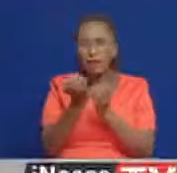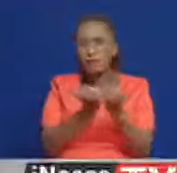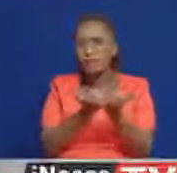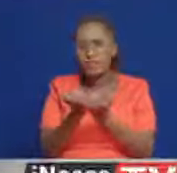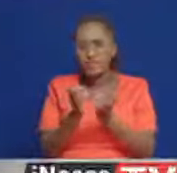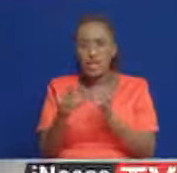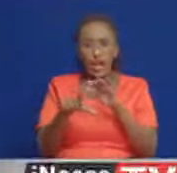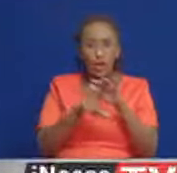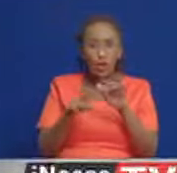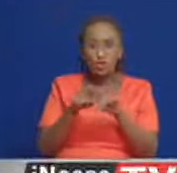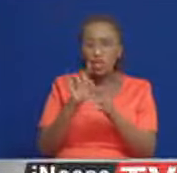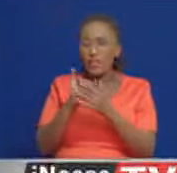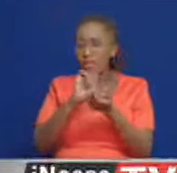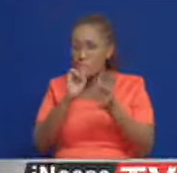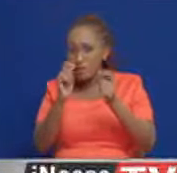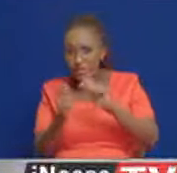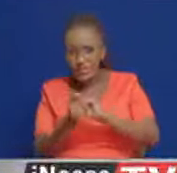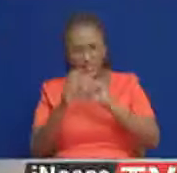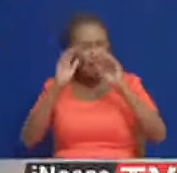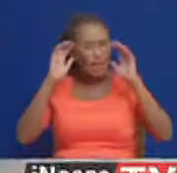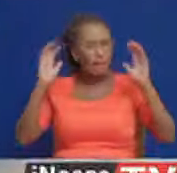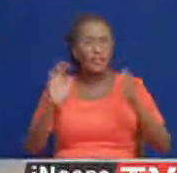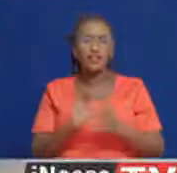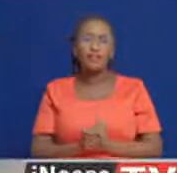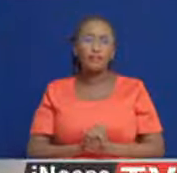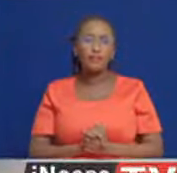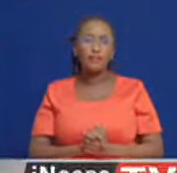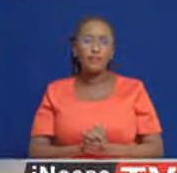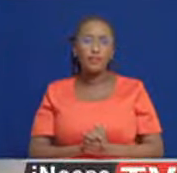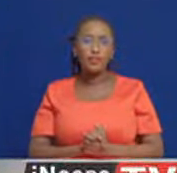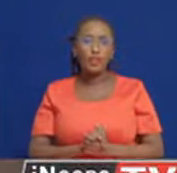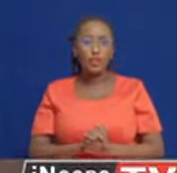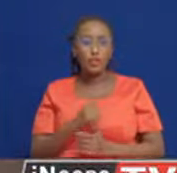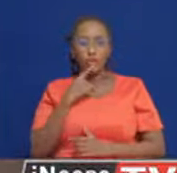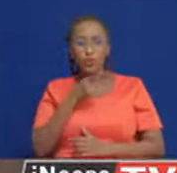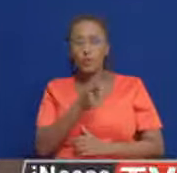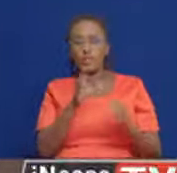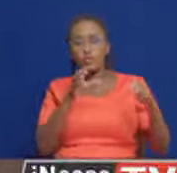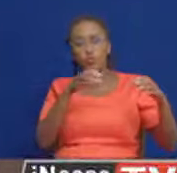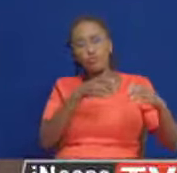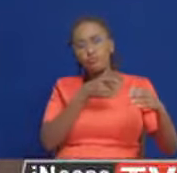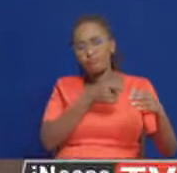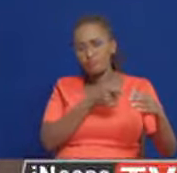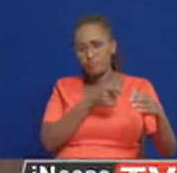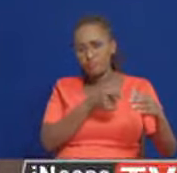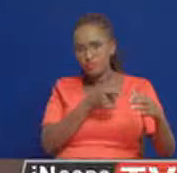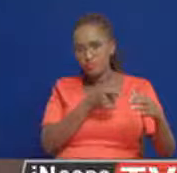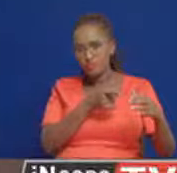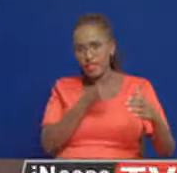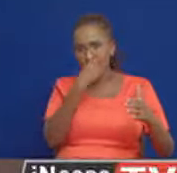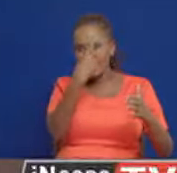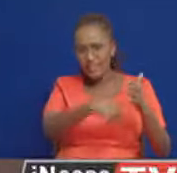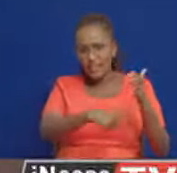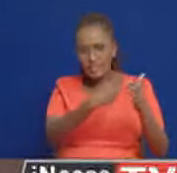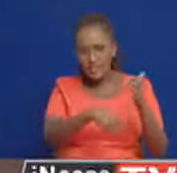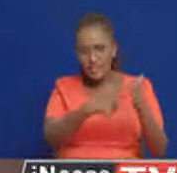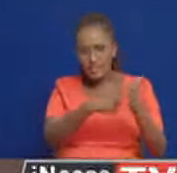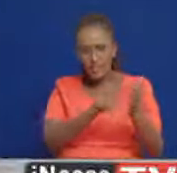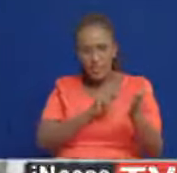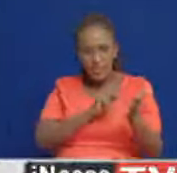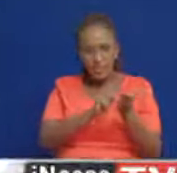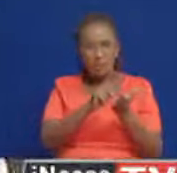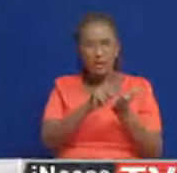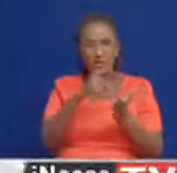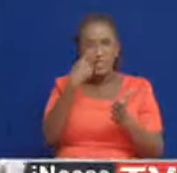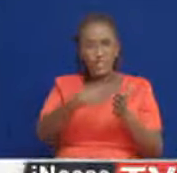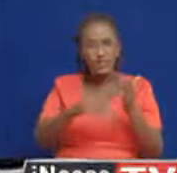pia imebadilika kwa ukubwa sana. Kwa hiyo group, ule ushuru ambao wanatozwa zaidi na